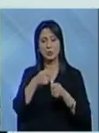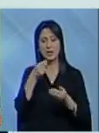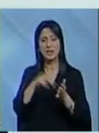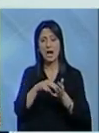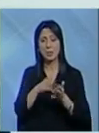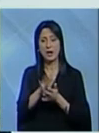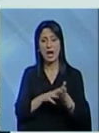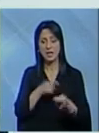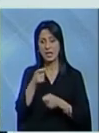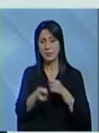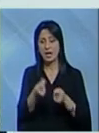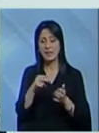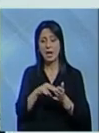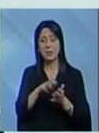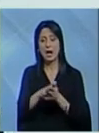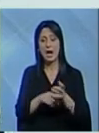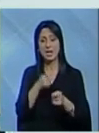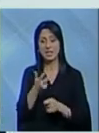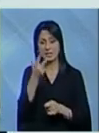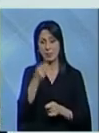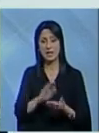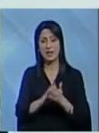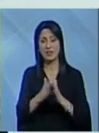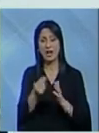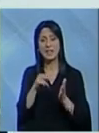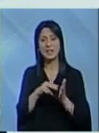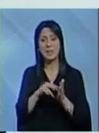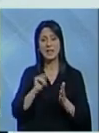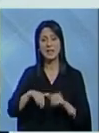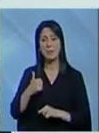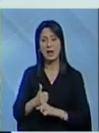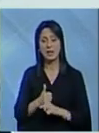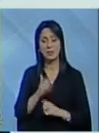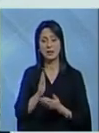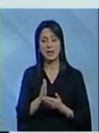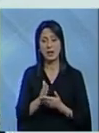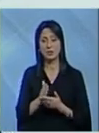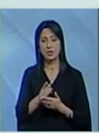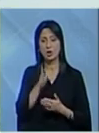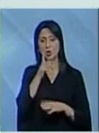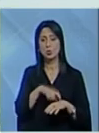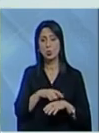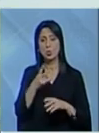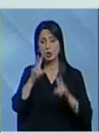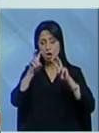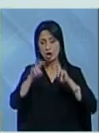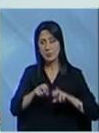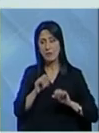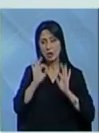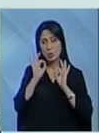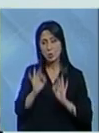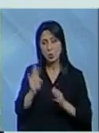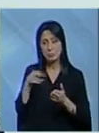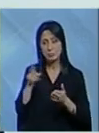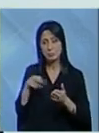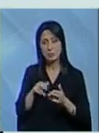სატარიფო განაცხადი. სატარიფო განაცხადიდან 3 დღის ვადაში ტარიფების დეპარტამენტს აქვს დრო, როდესაც უნდა შეამოწმოს, რამდენად სწორად არის